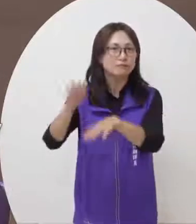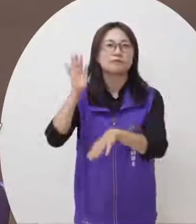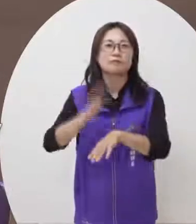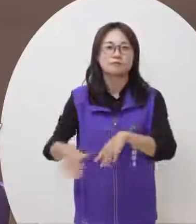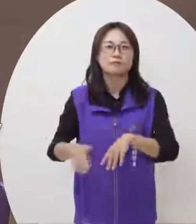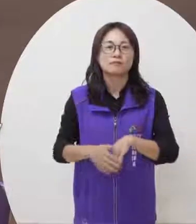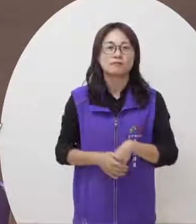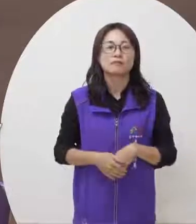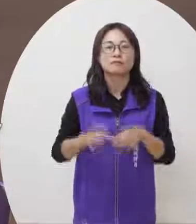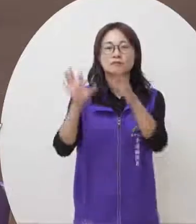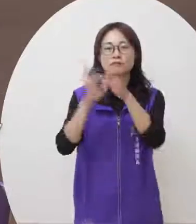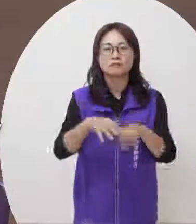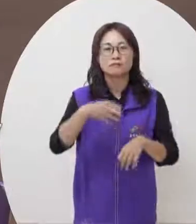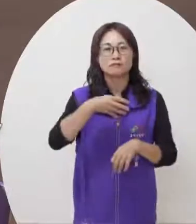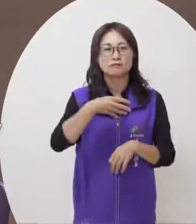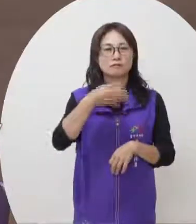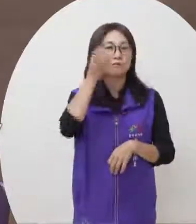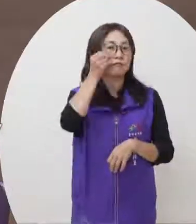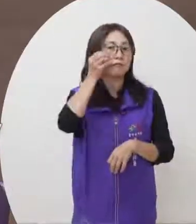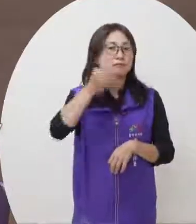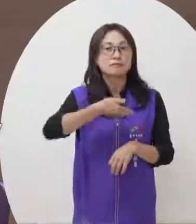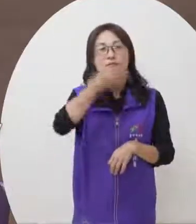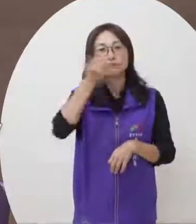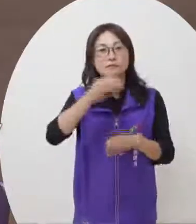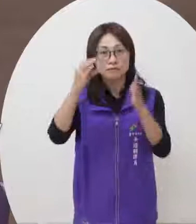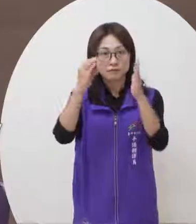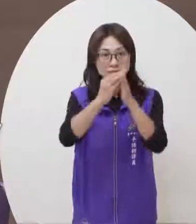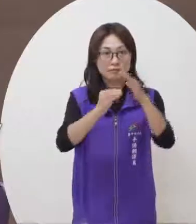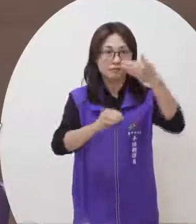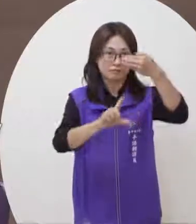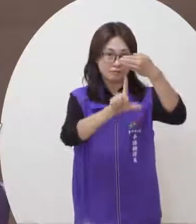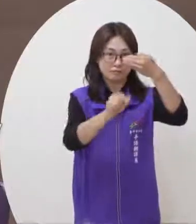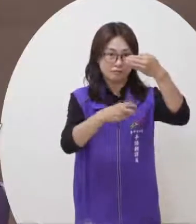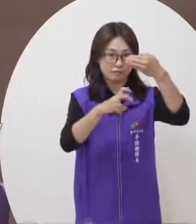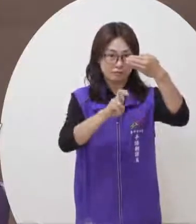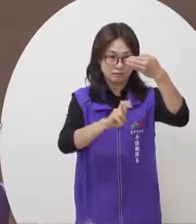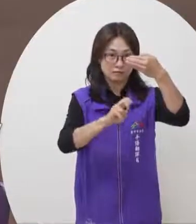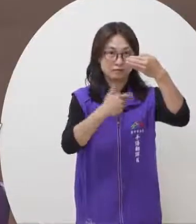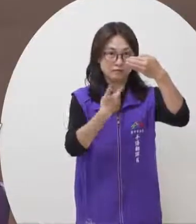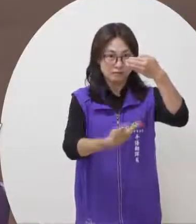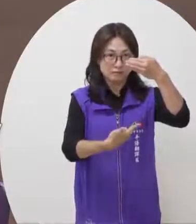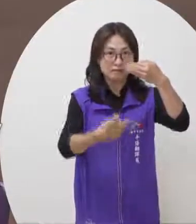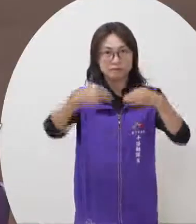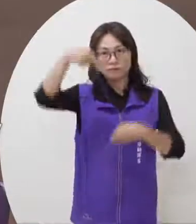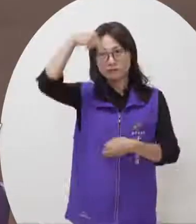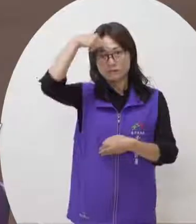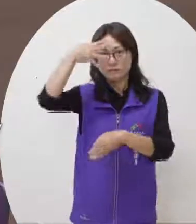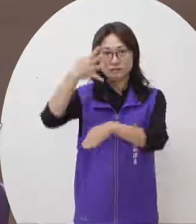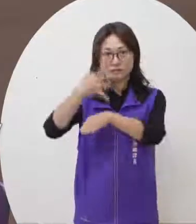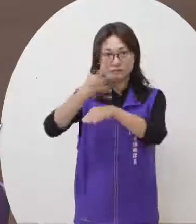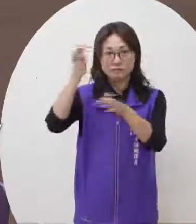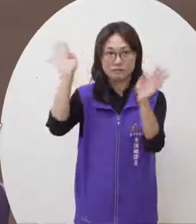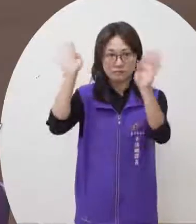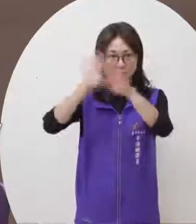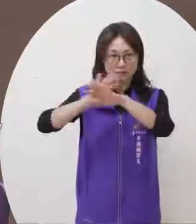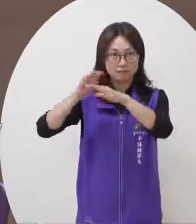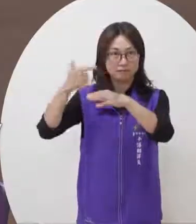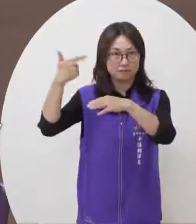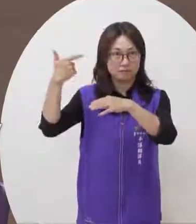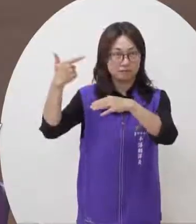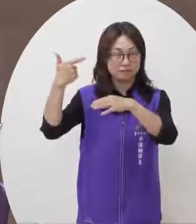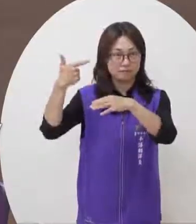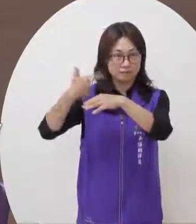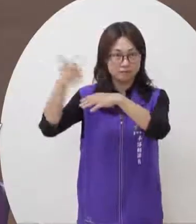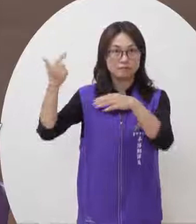在9月26号下午4点钟到晚上9点钟哈， 我们要在市府广场